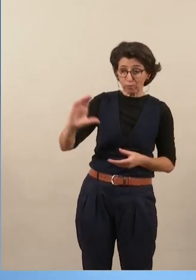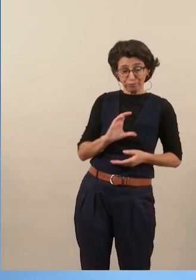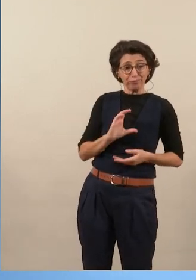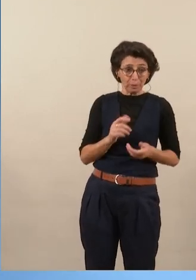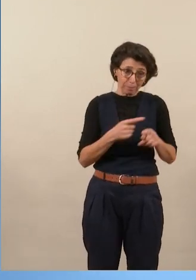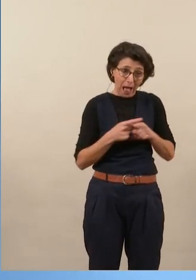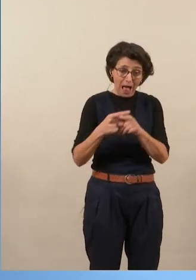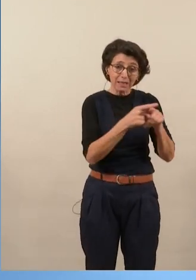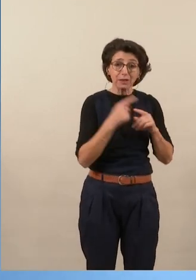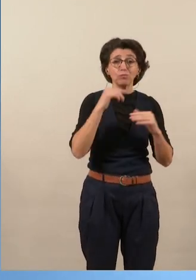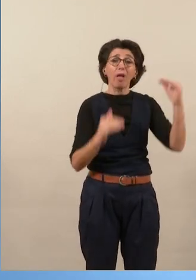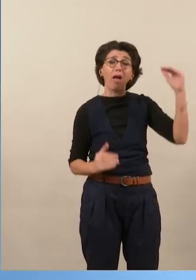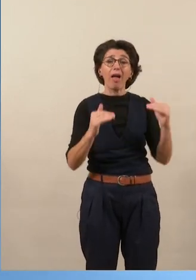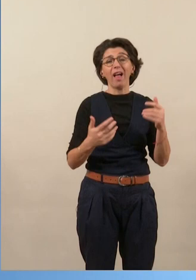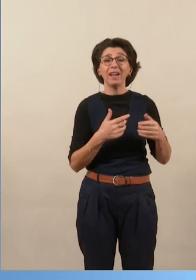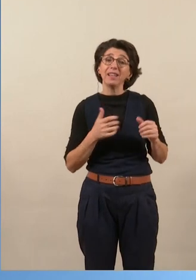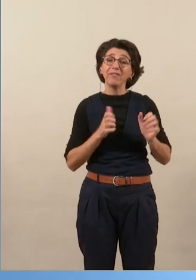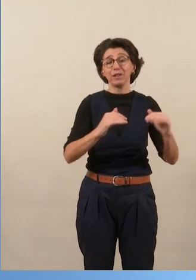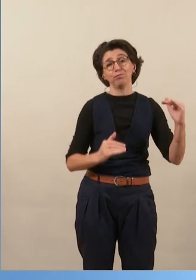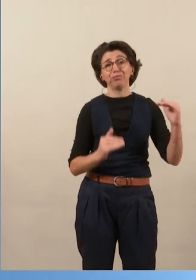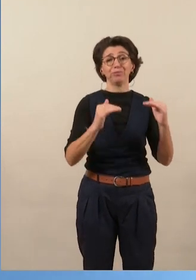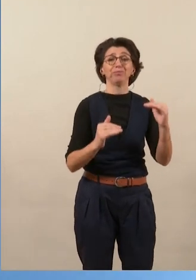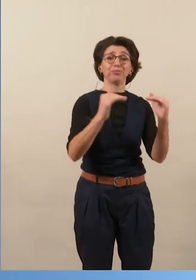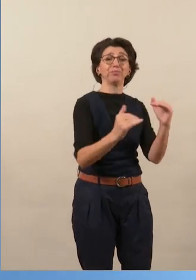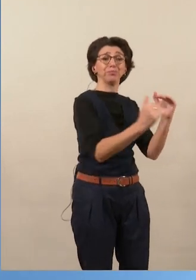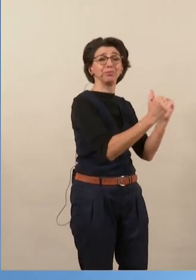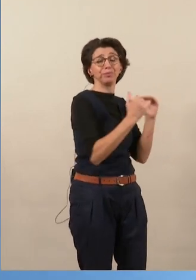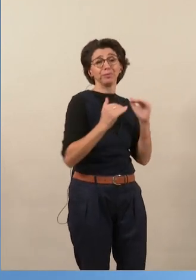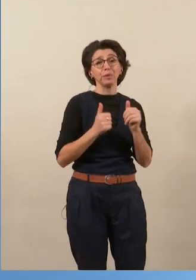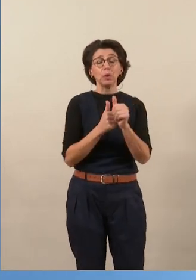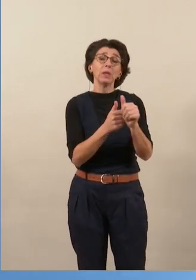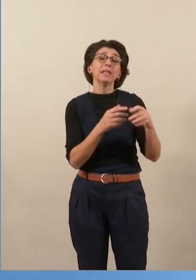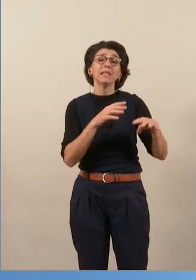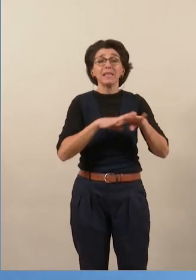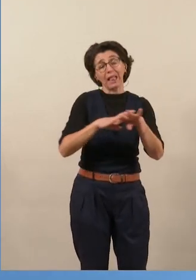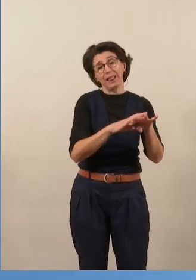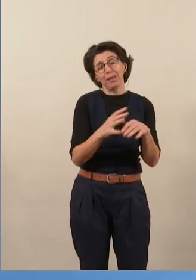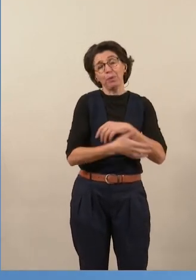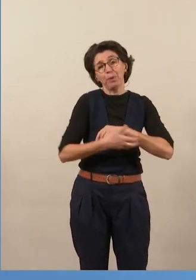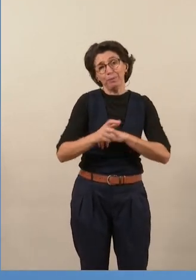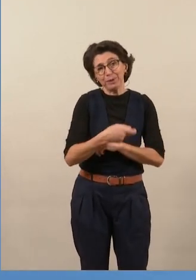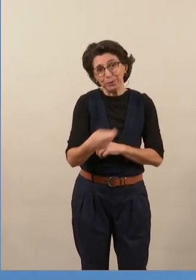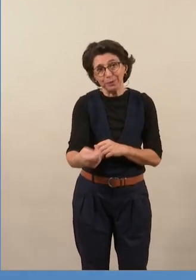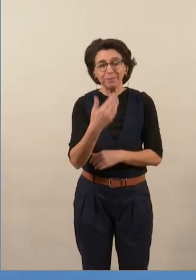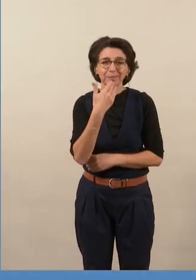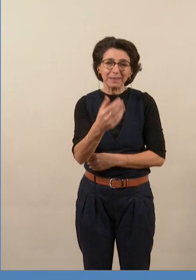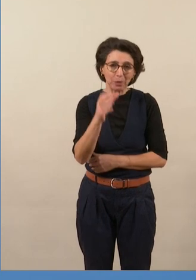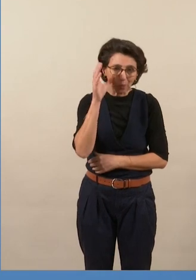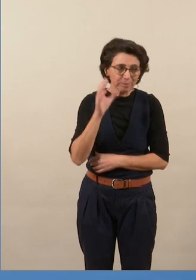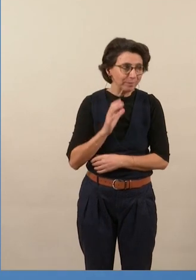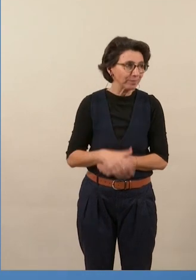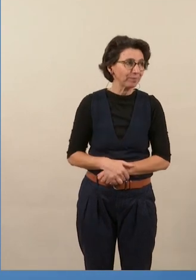développer les projets de rééquilibrage territorial et notamment en direction des quartiers populaires je vous